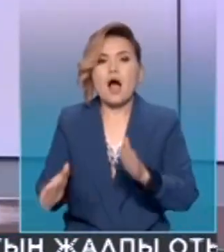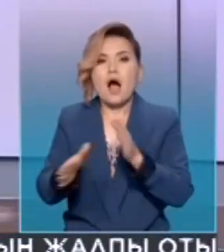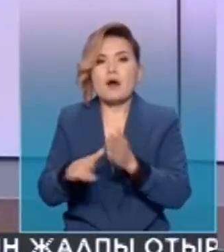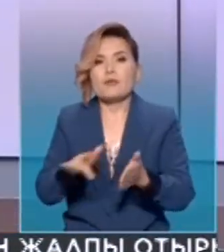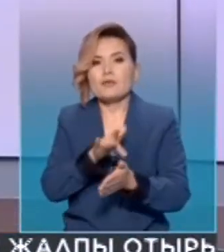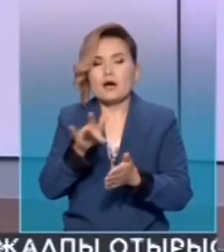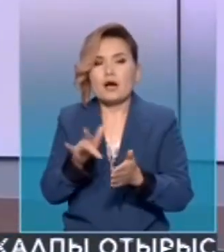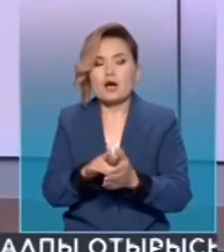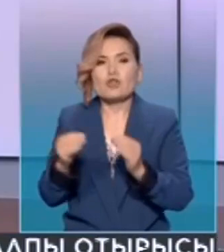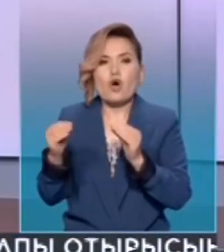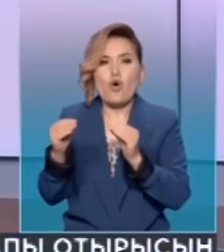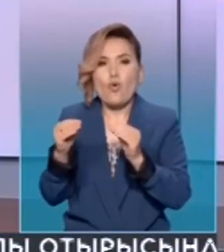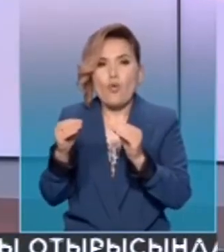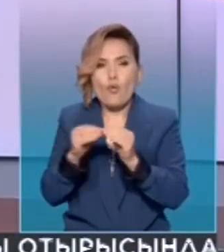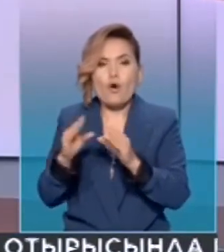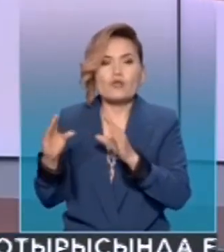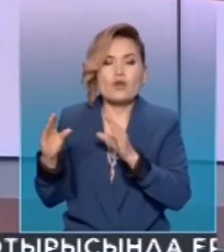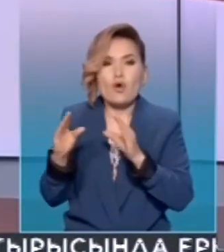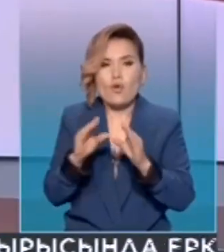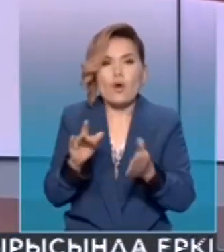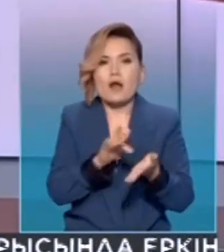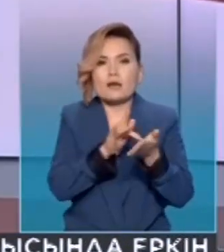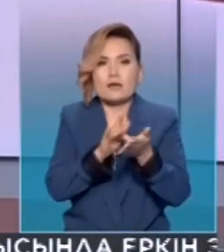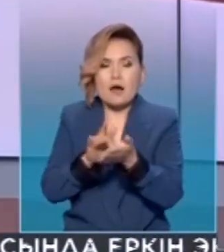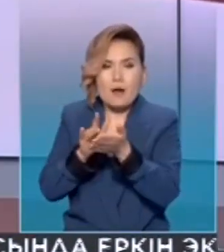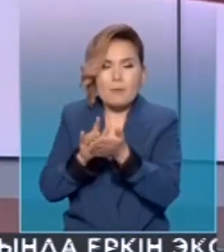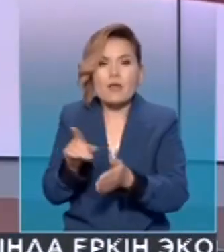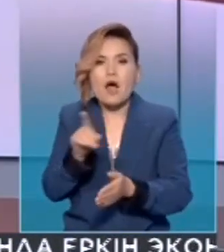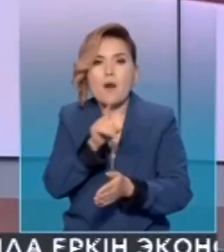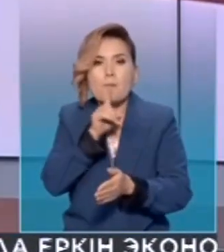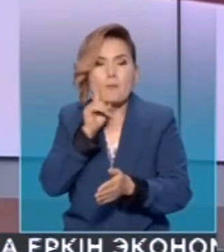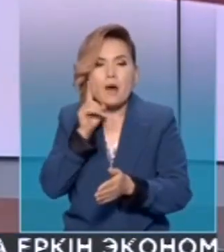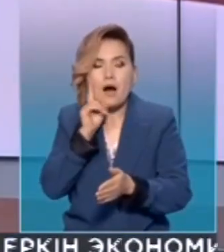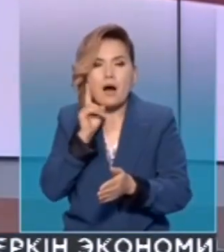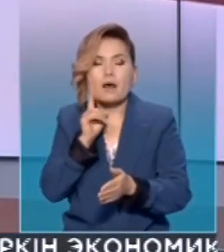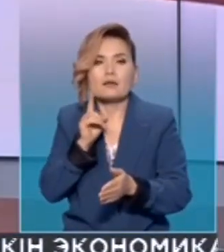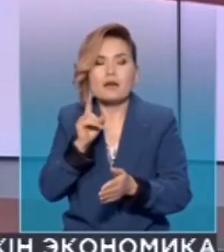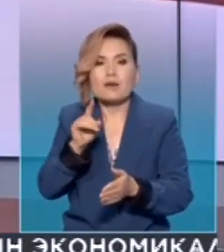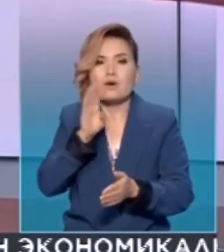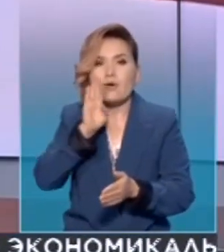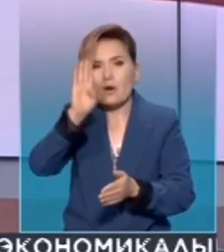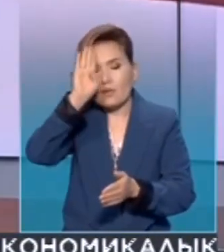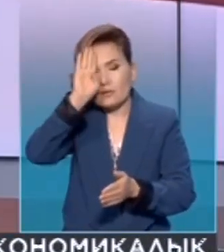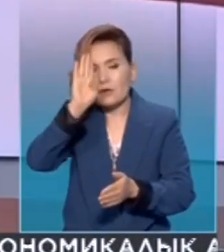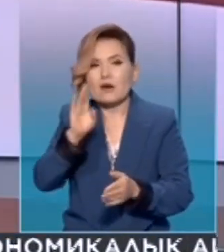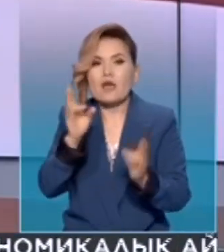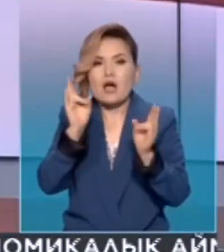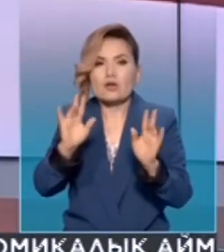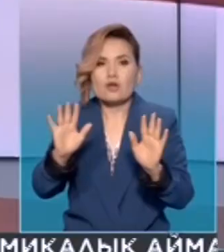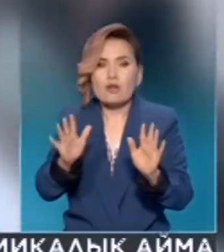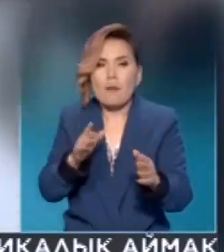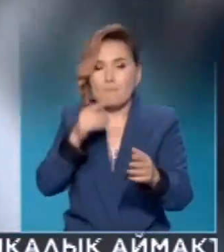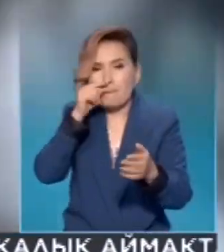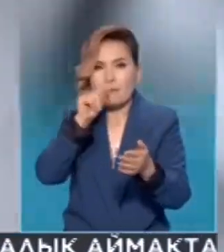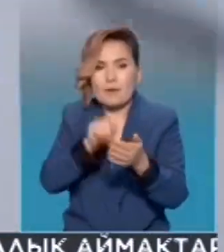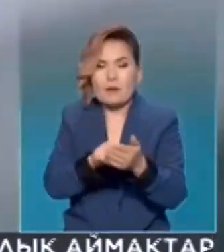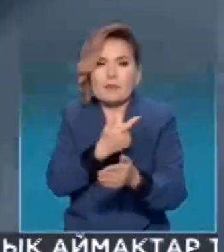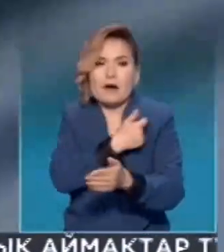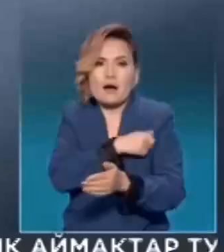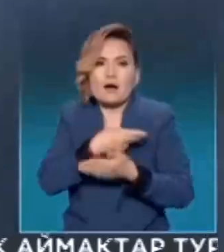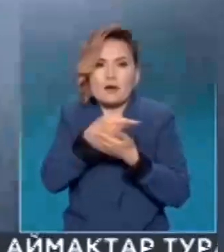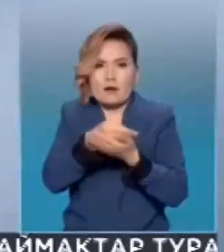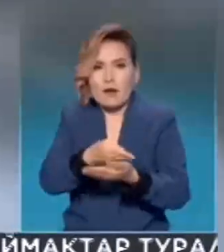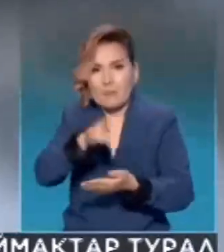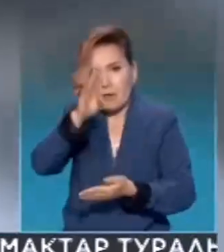Атырауда 10 көлікпен кортеж жасап жолға шыққан түлектер апатқа ұшырап бір оқушы ауруханаға түсті. Тағы бір жүргізуші дәрігерлер